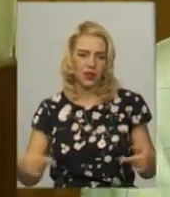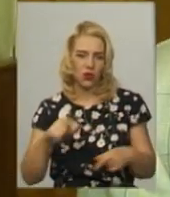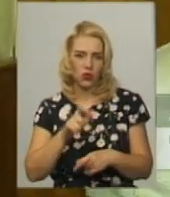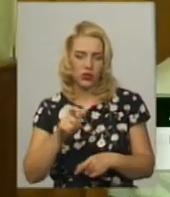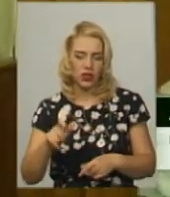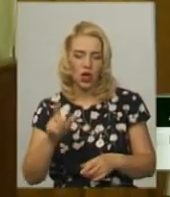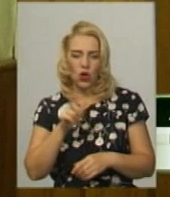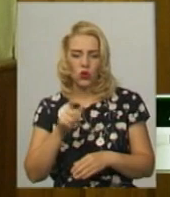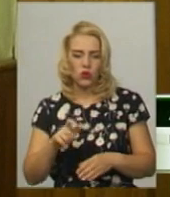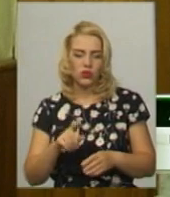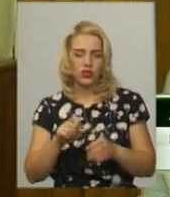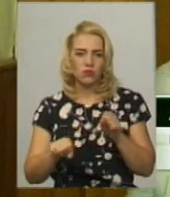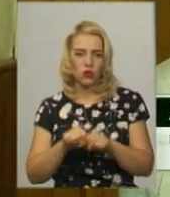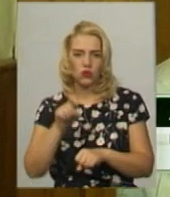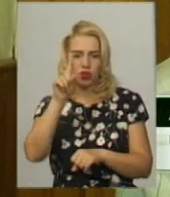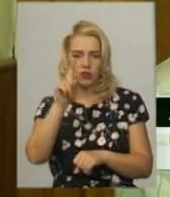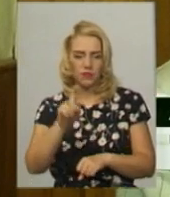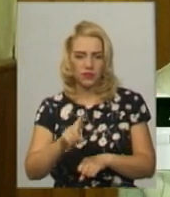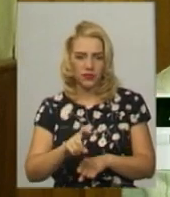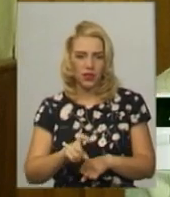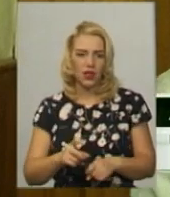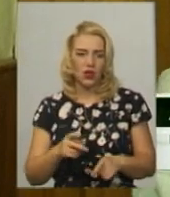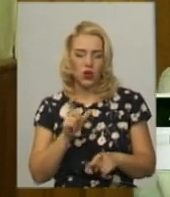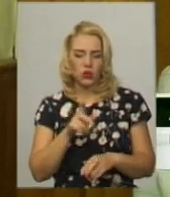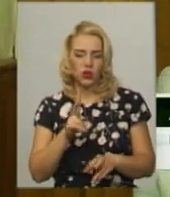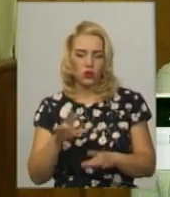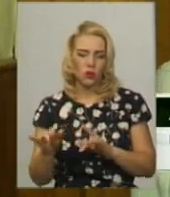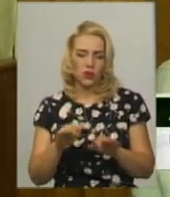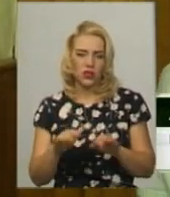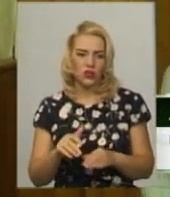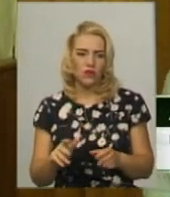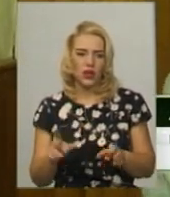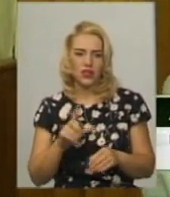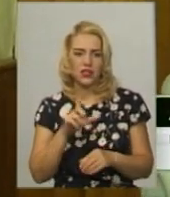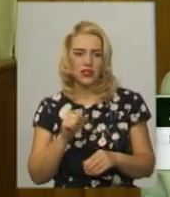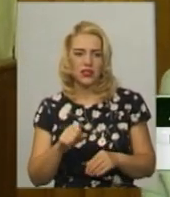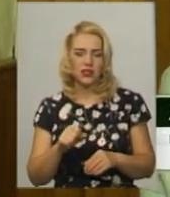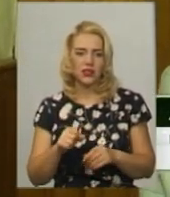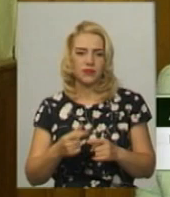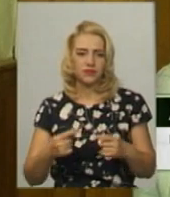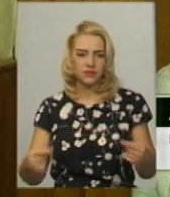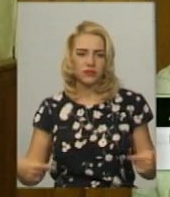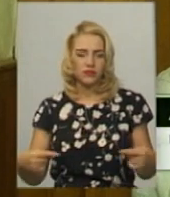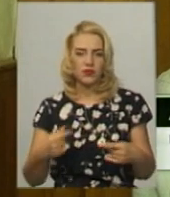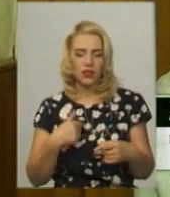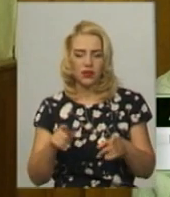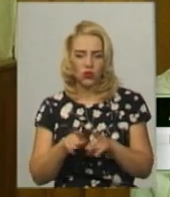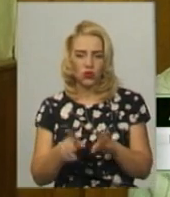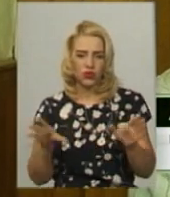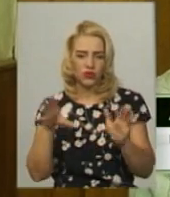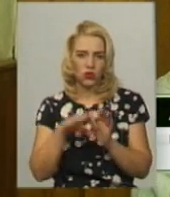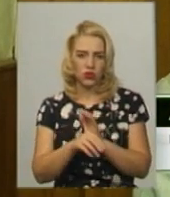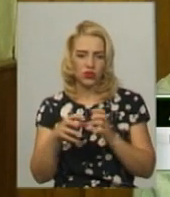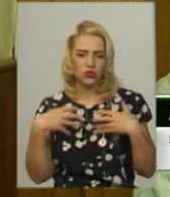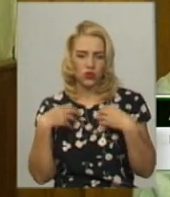Люди з порушенням опорно-рухового апарату, люди, які пересуваються з допомогою візків. До цієї категорії ми долучаємо здорових